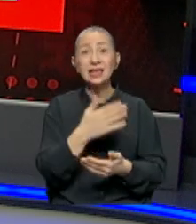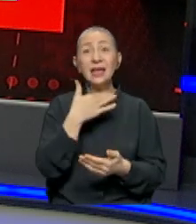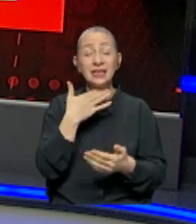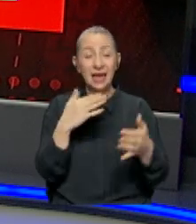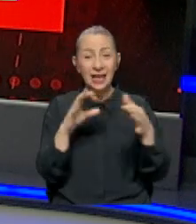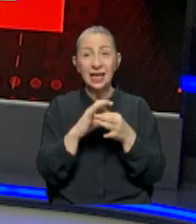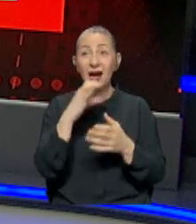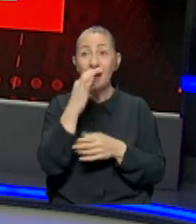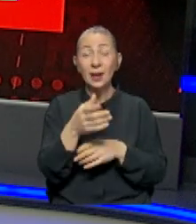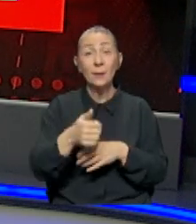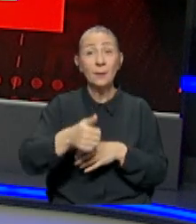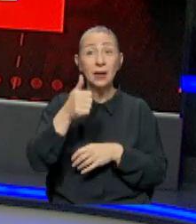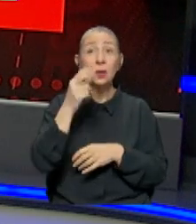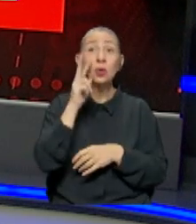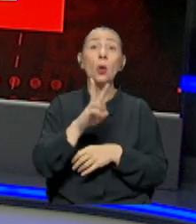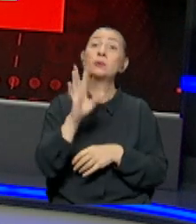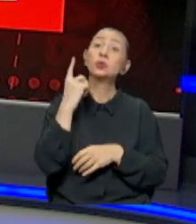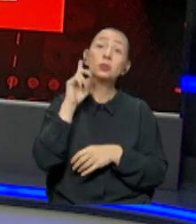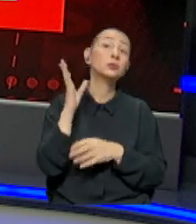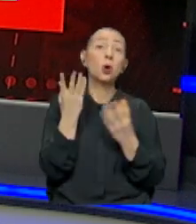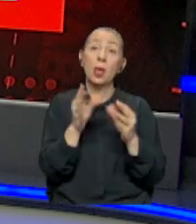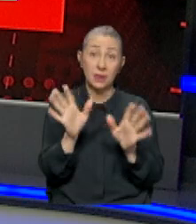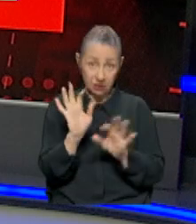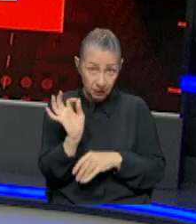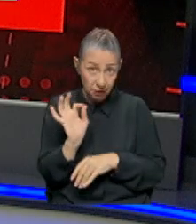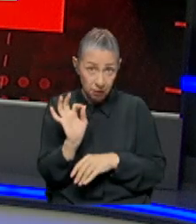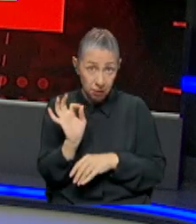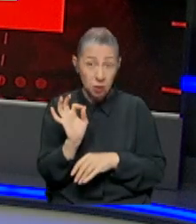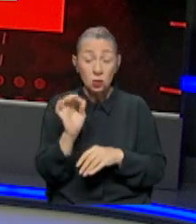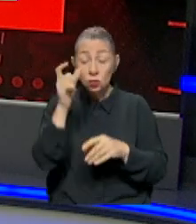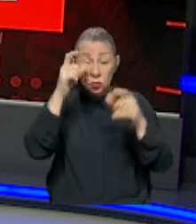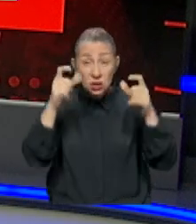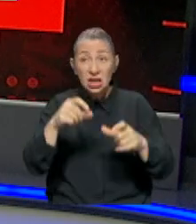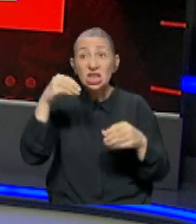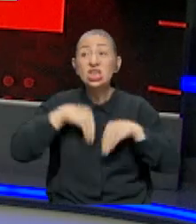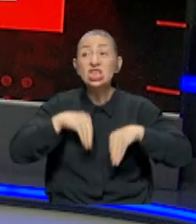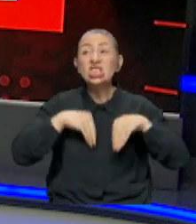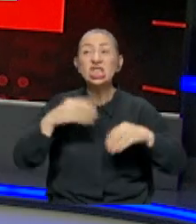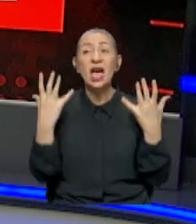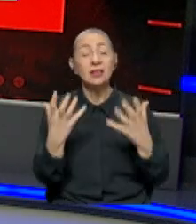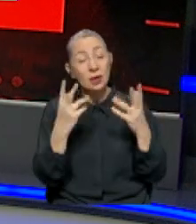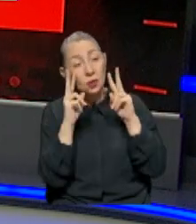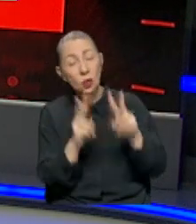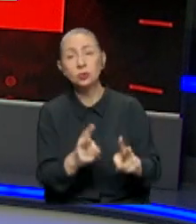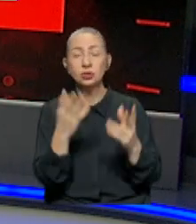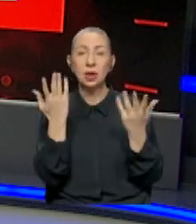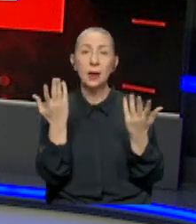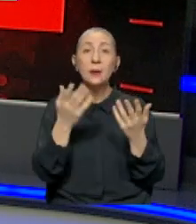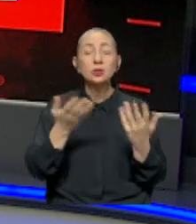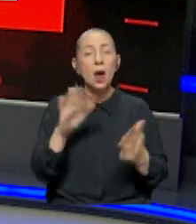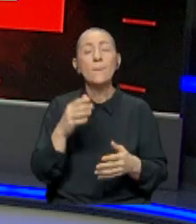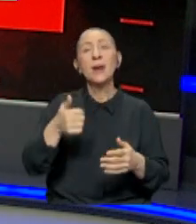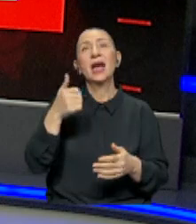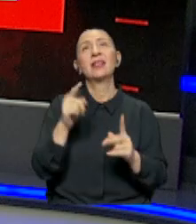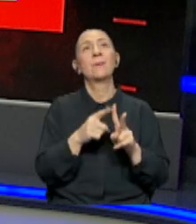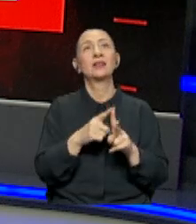etle ilgili haberi bakan görmemiş, duymamış olamaz değil mi? Ülkenin içi yandı o görüntülerden. Sonra da Bakan Nebati